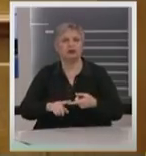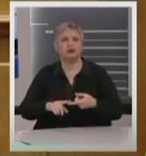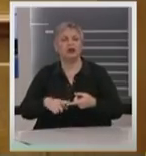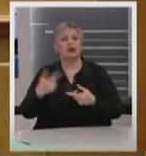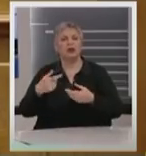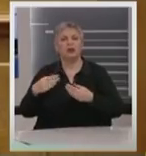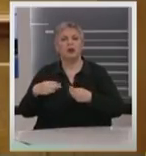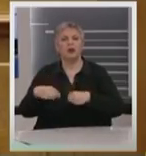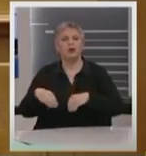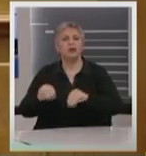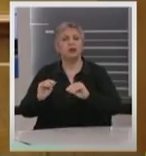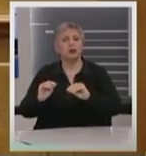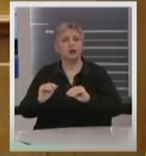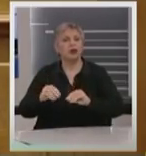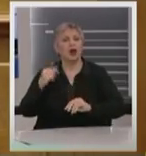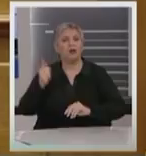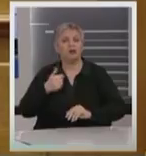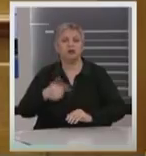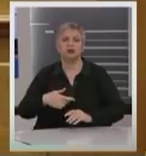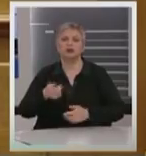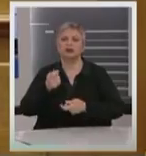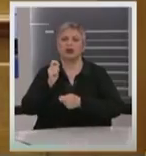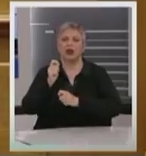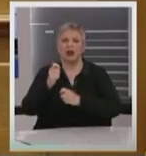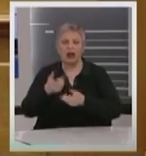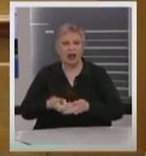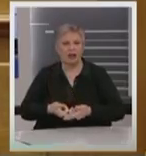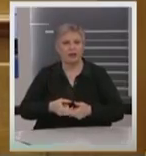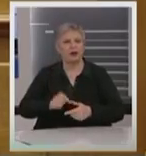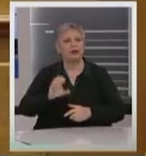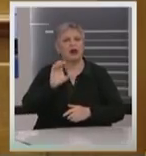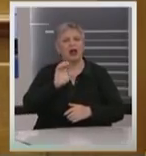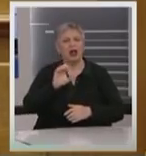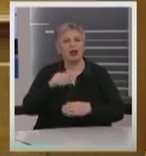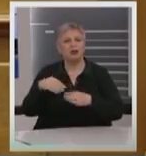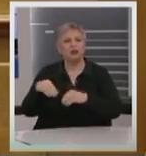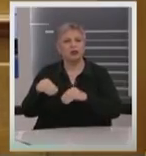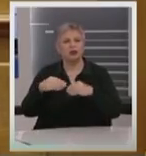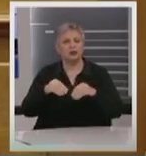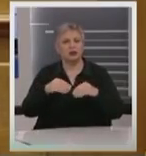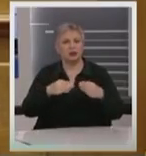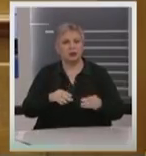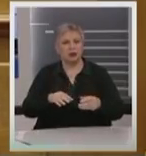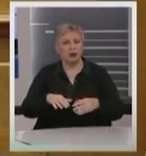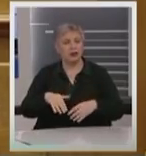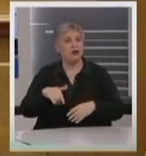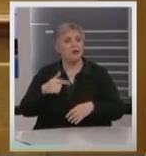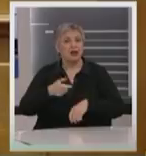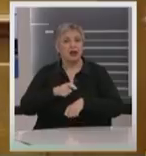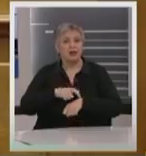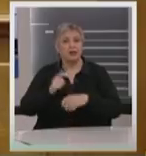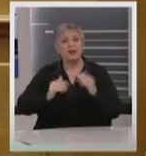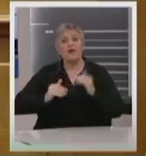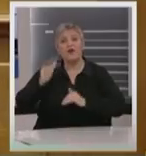πώληση των σημάτων ελαιολάδου από την Ελαΐς Unilever. Όλα αυτά ενώ εκατοντάδες επιχειρήσεις στη